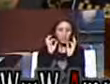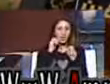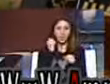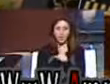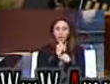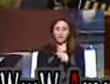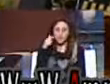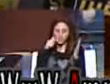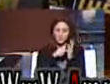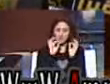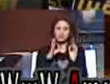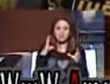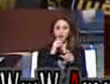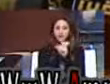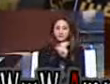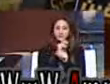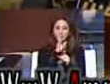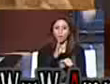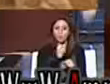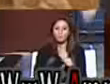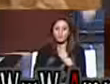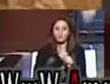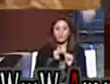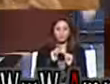أن يحتفظوا بحقوقهم كاملة ولا